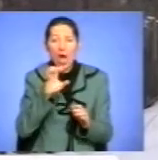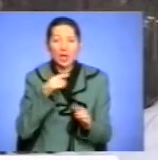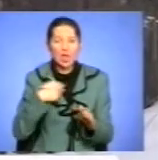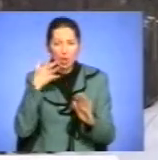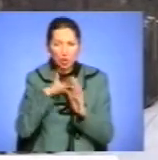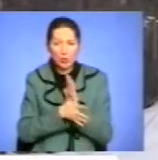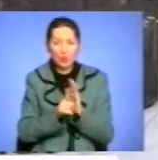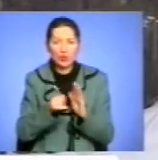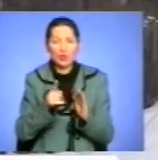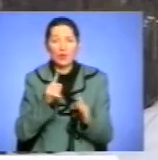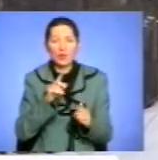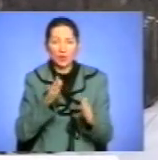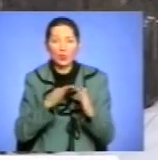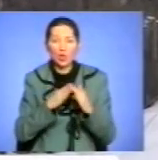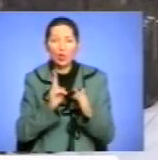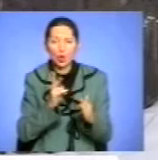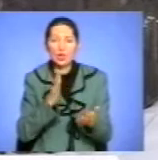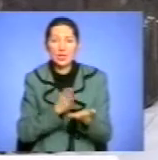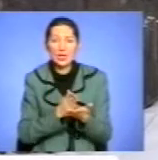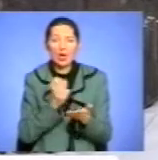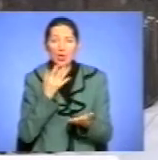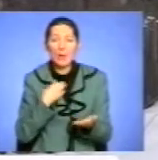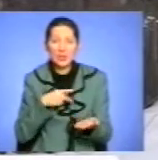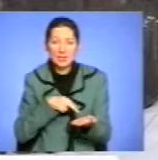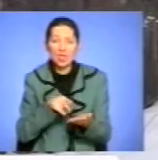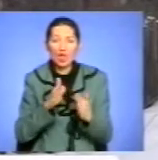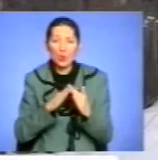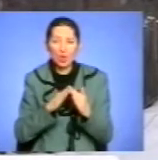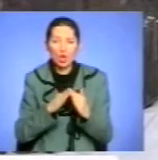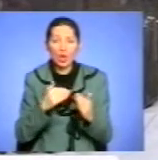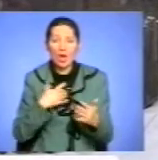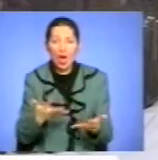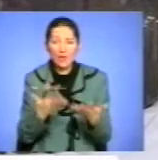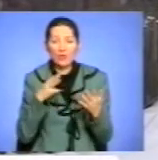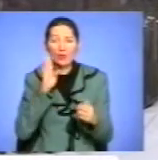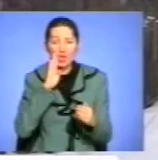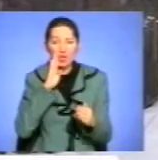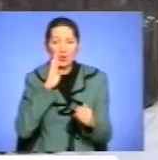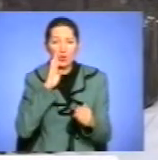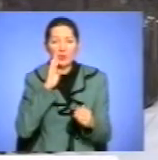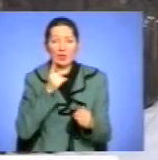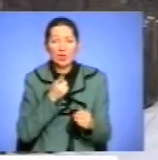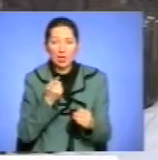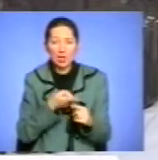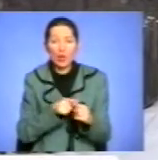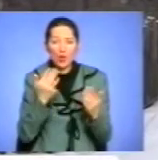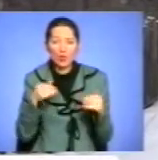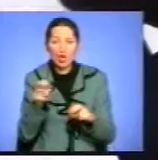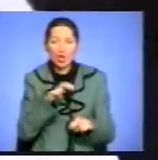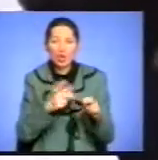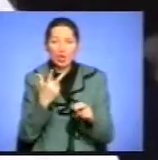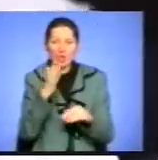що в даному приміщенні хтось є. Коли ми зайшли в дане приміщення, я виявив дану жінку, яку вже шукають